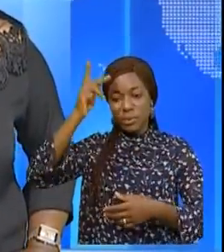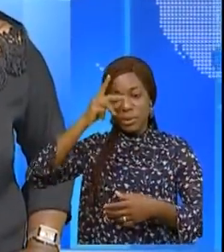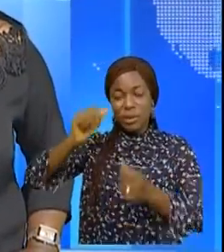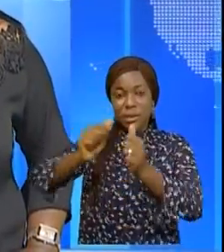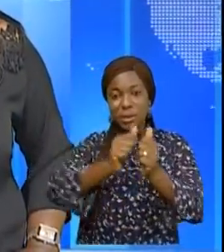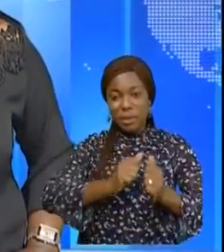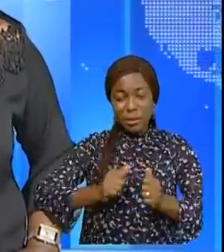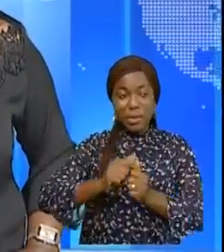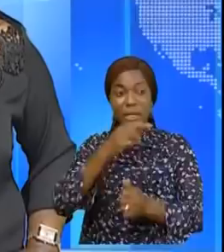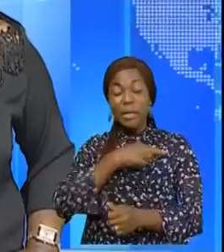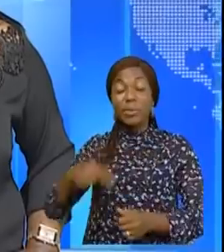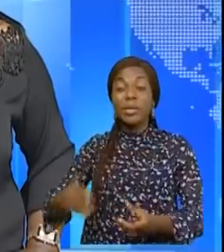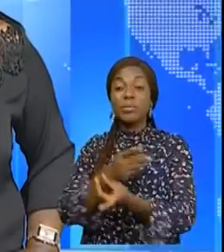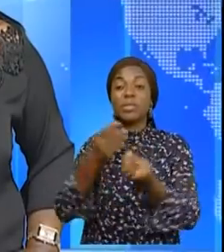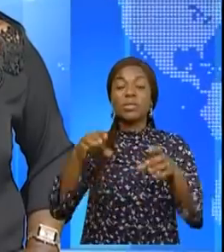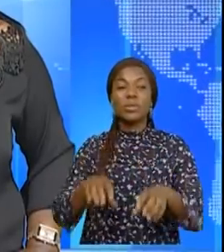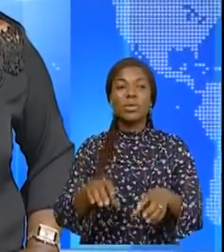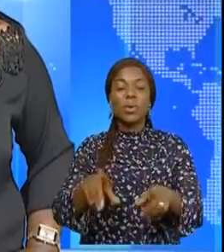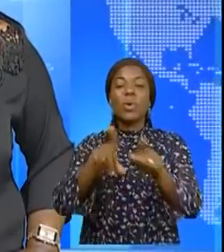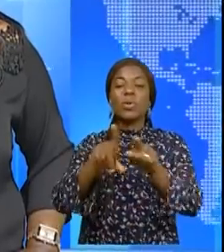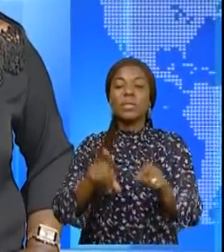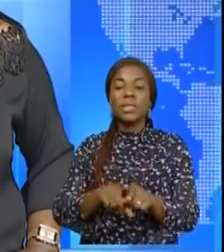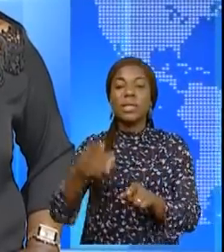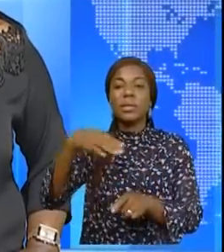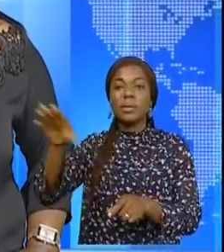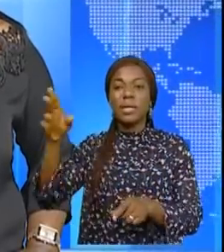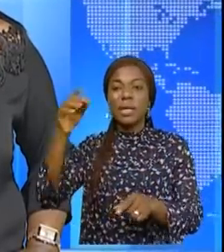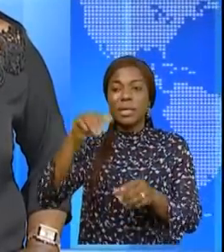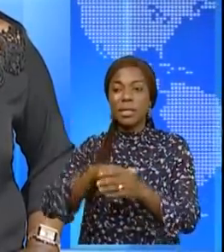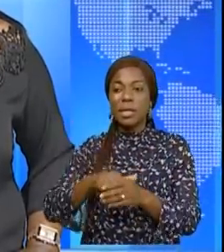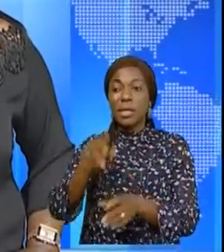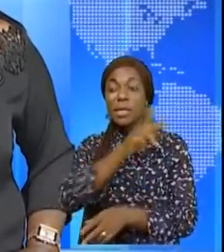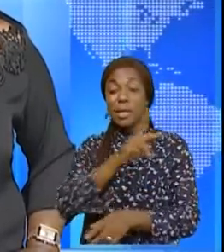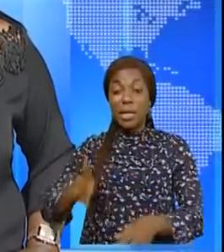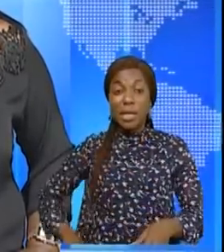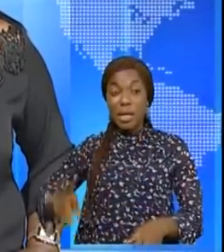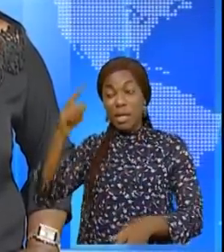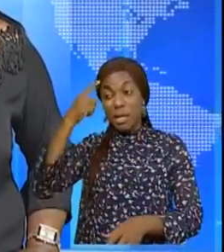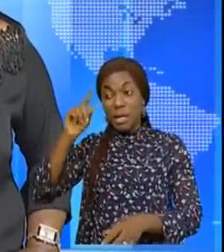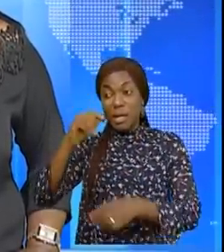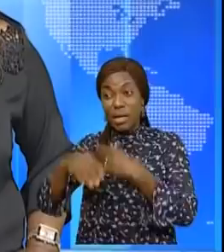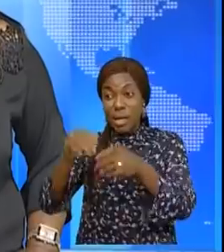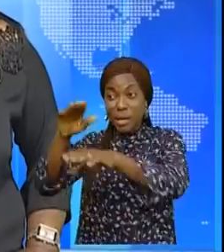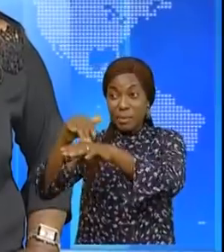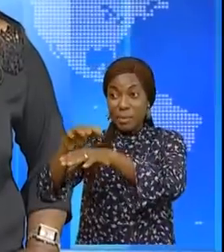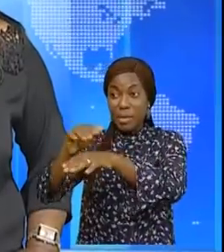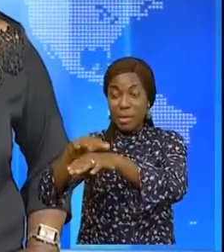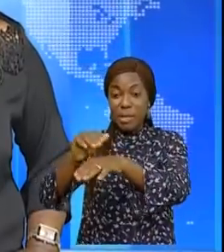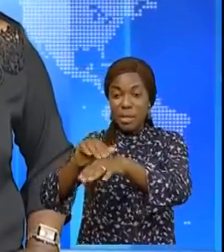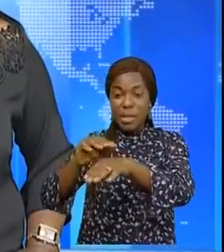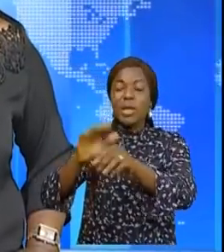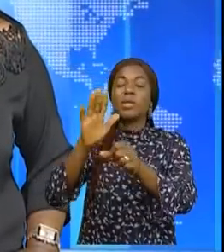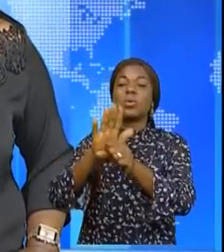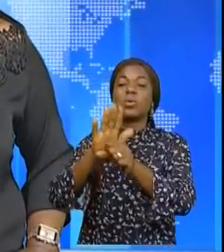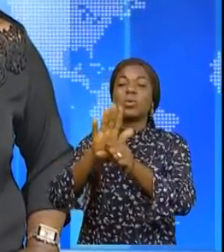Congo. Cette fois-ci, Séraphin Oumba KPP est allé à Tchikapa où il a installé les fédéraux et a appelé les militants à travailler